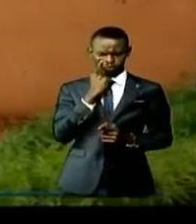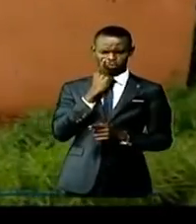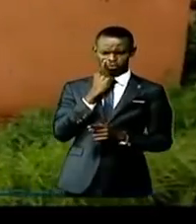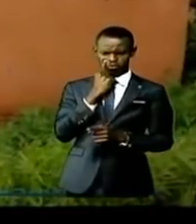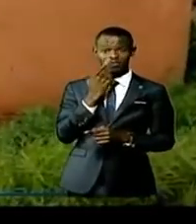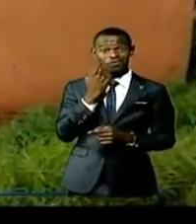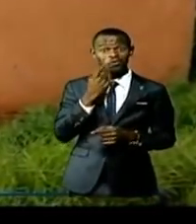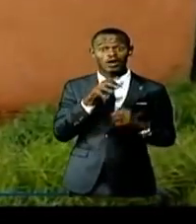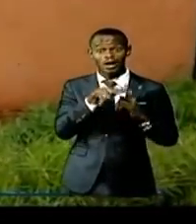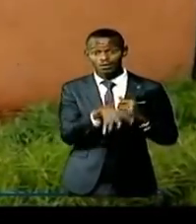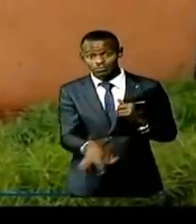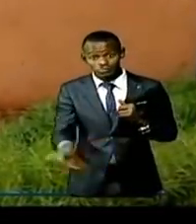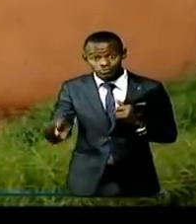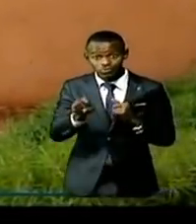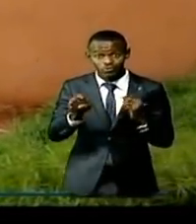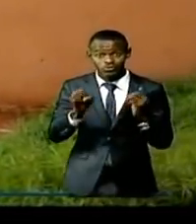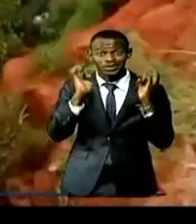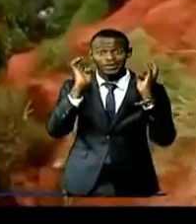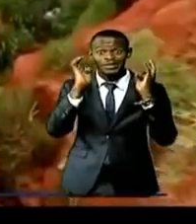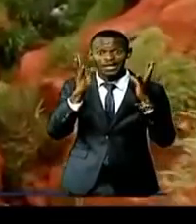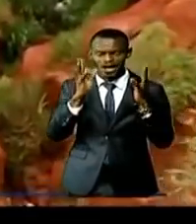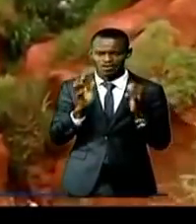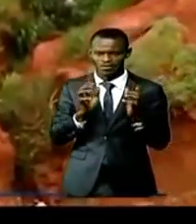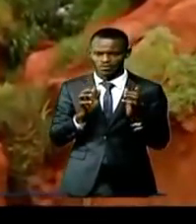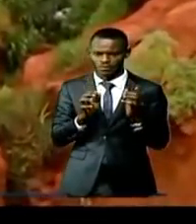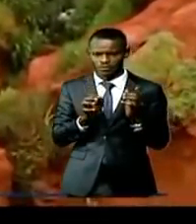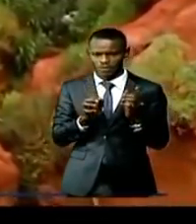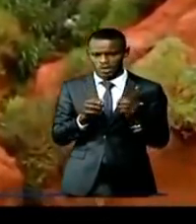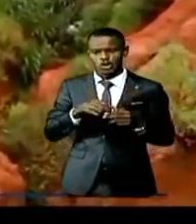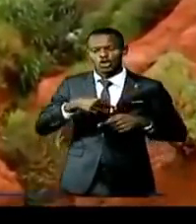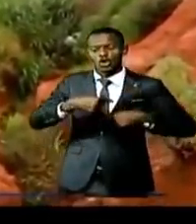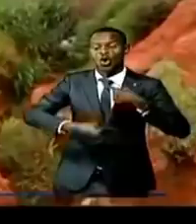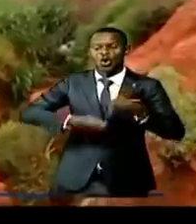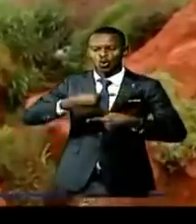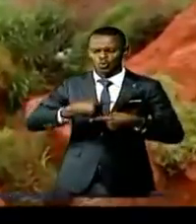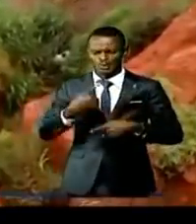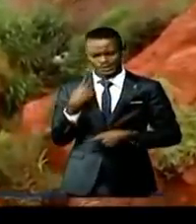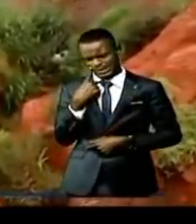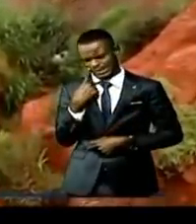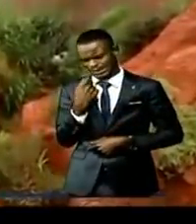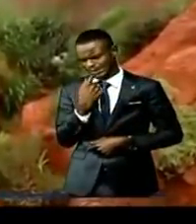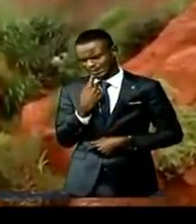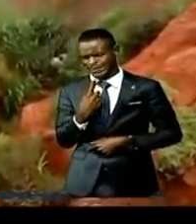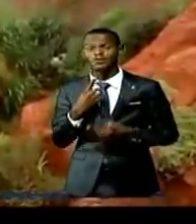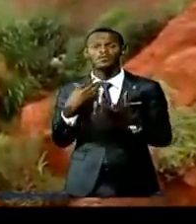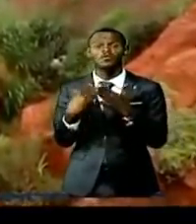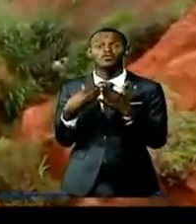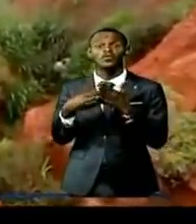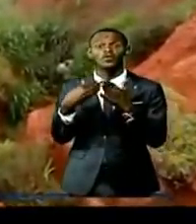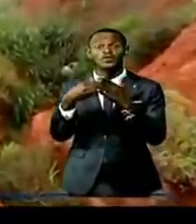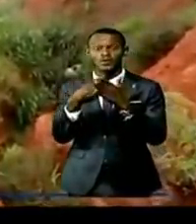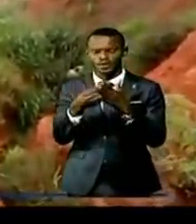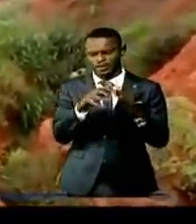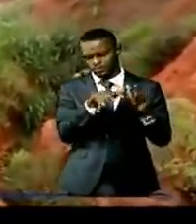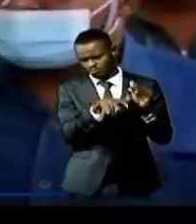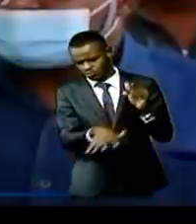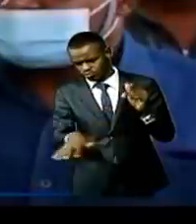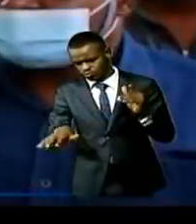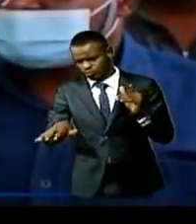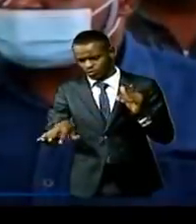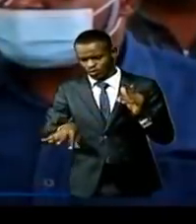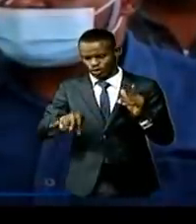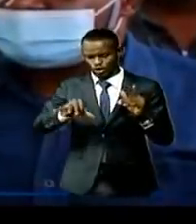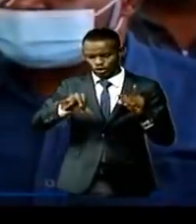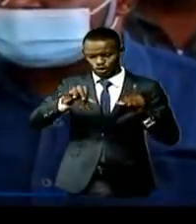quartier Kanina dans la commune de Dilala et a décidé d'intervenir pour une solution urgente et palliative.